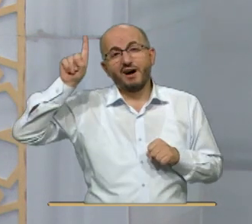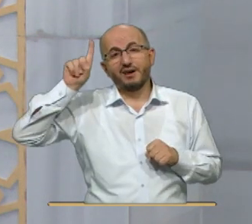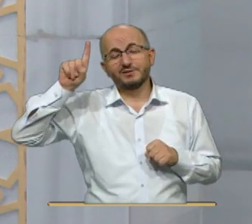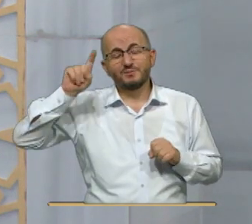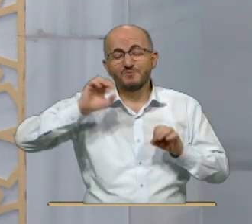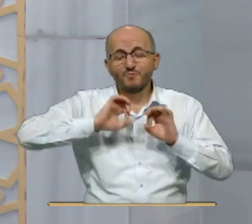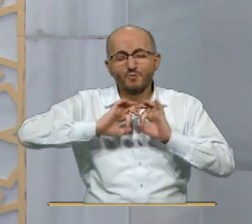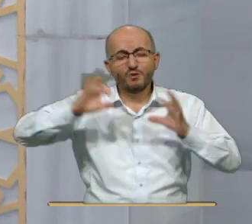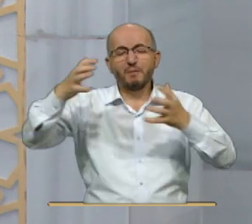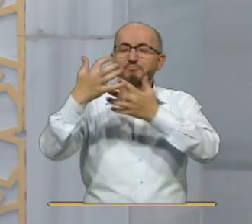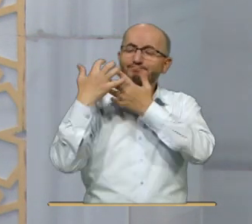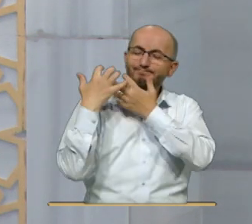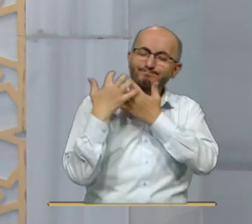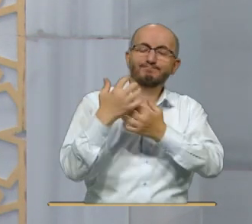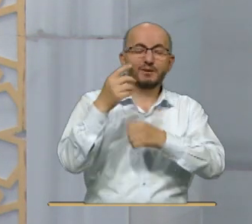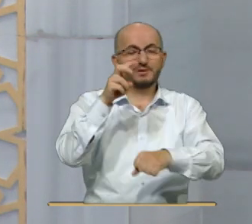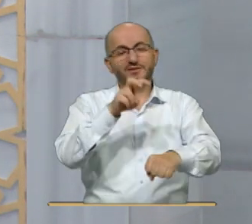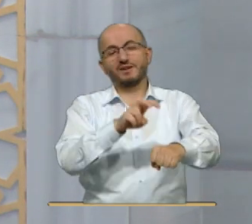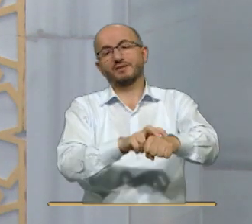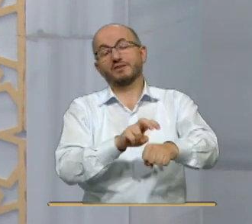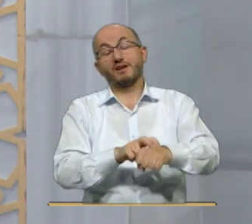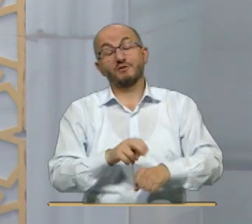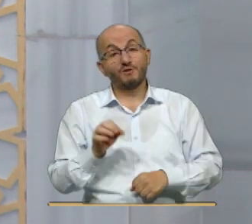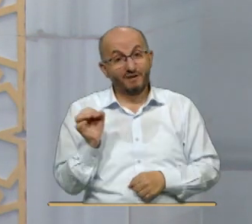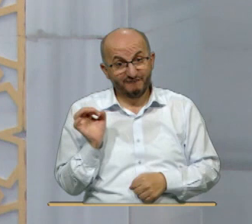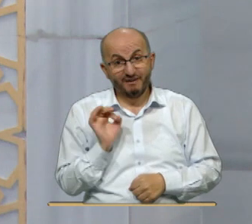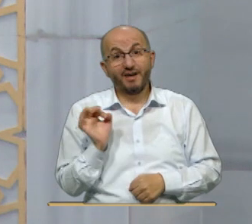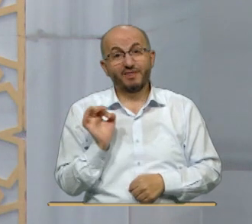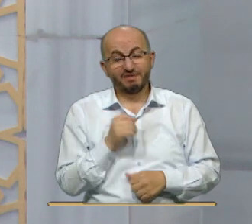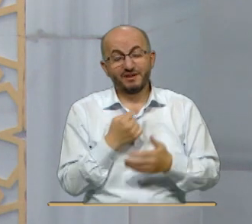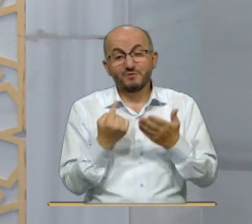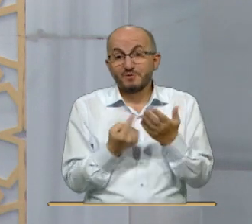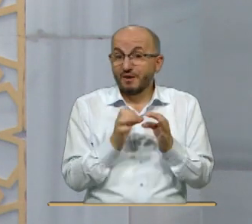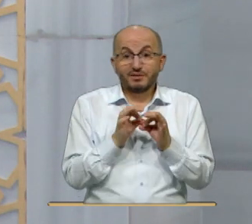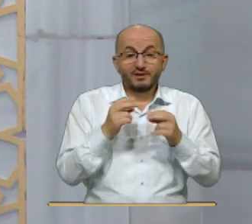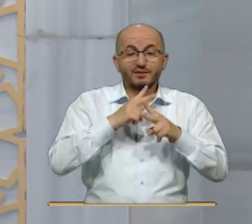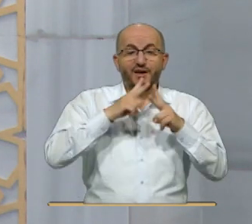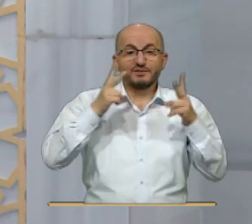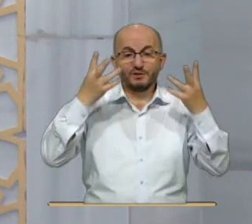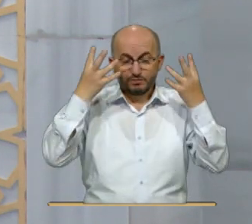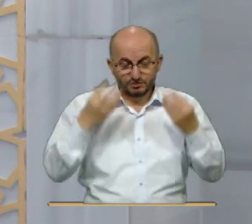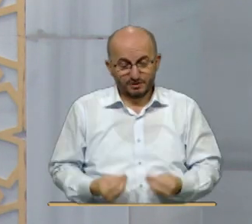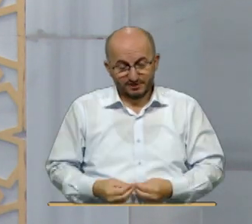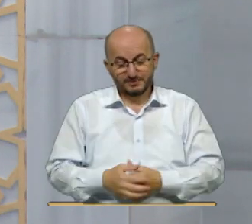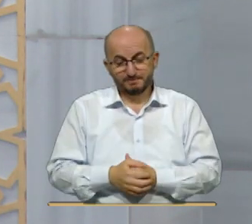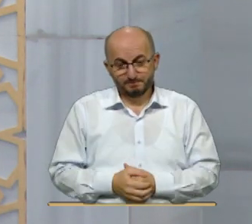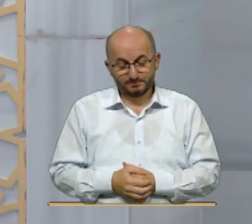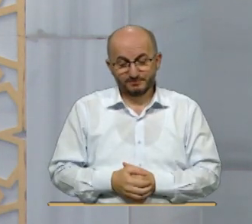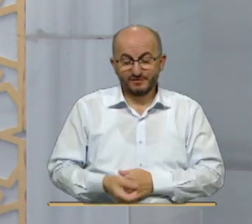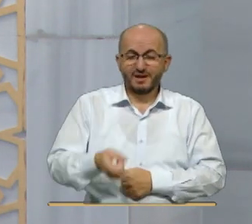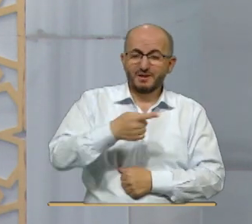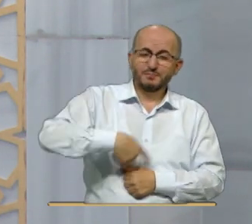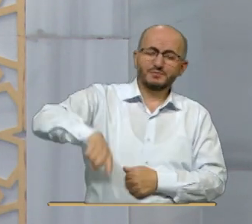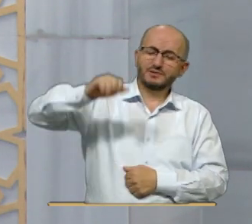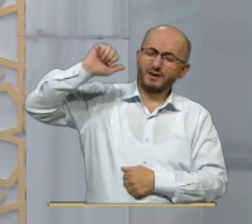eşsiz merhametini hatırlatıyor. Evet, Kur'an nasıl aydınlık olacak? Bizi